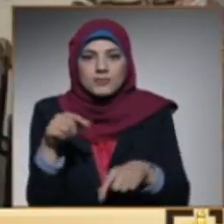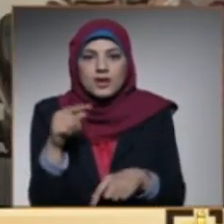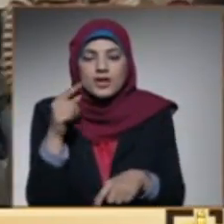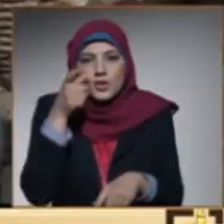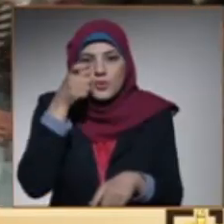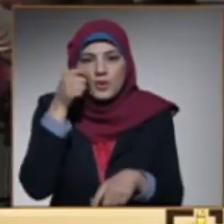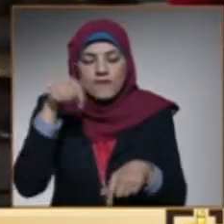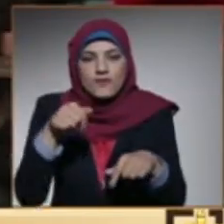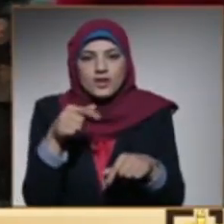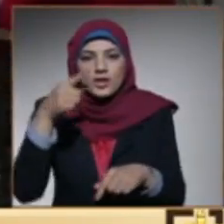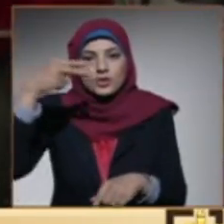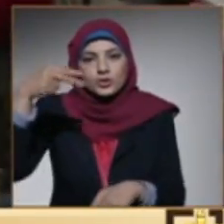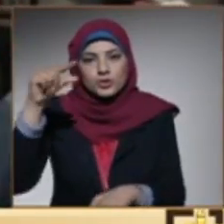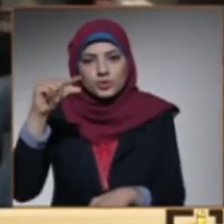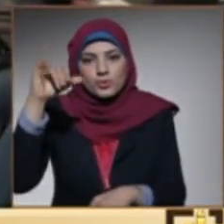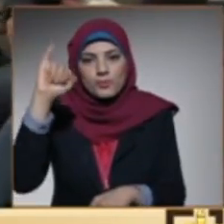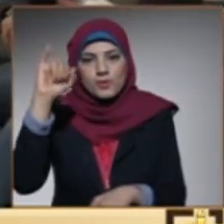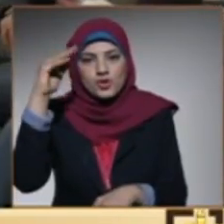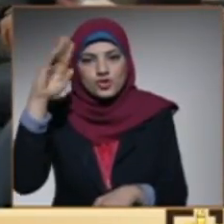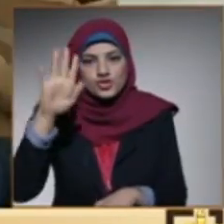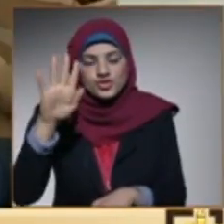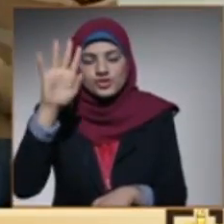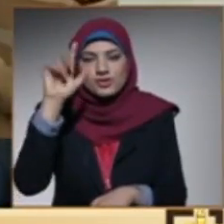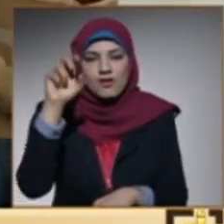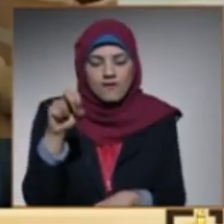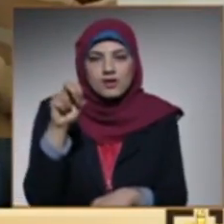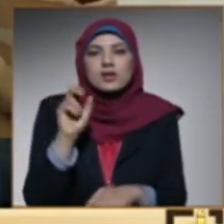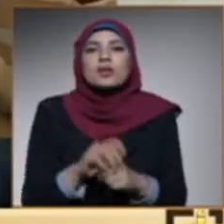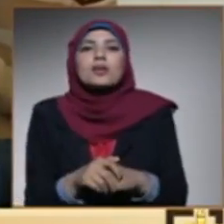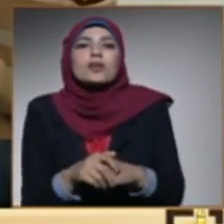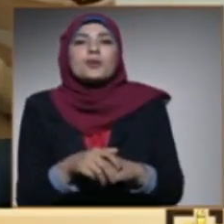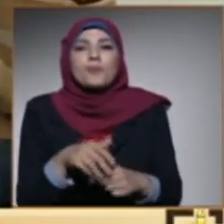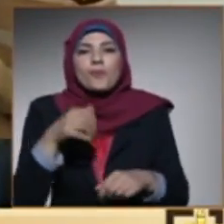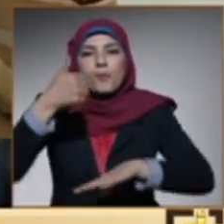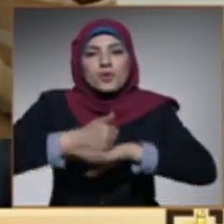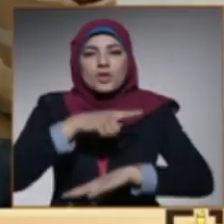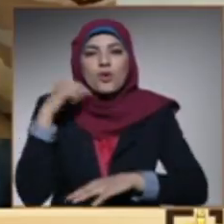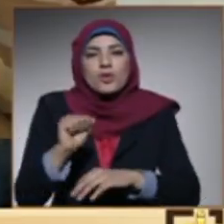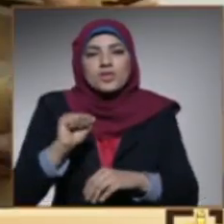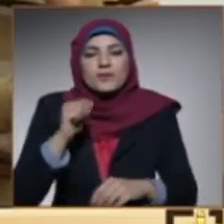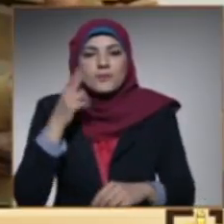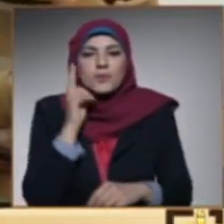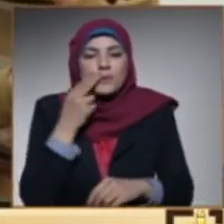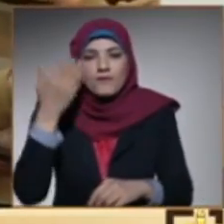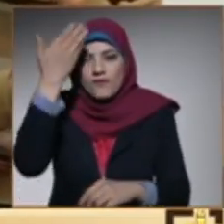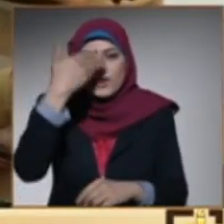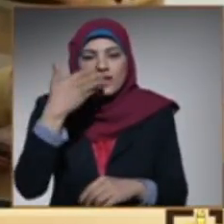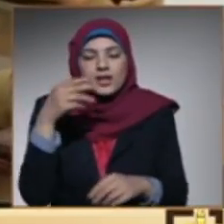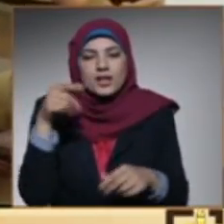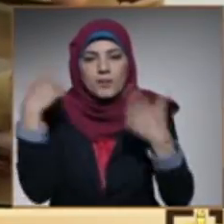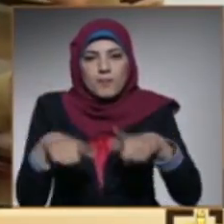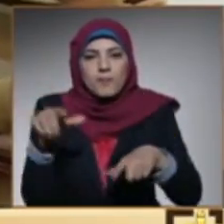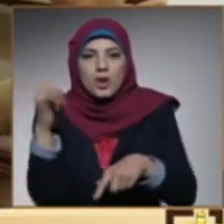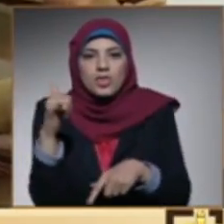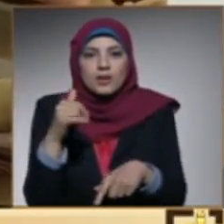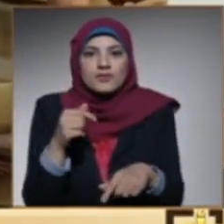1974. ويشهد الأسبوع تنظيم الجمعيات والمؤسسات الخاصة برعاية الصم في الوطن العربي أنشطة